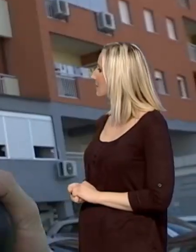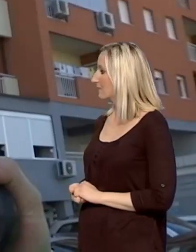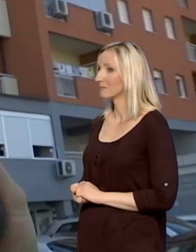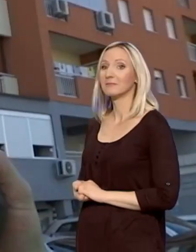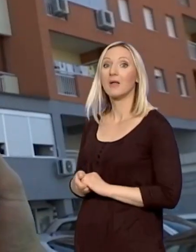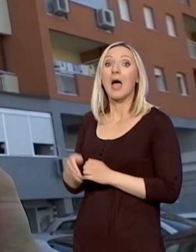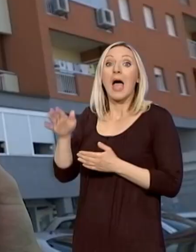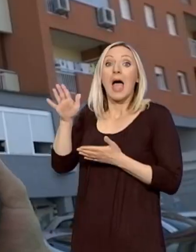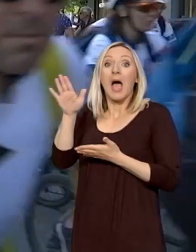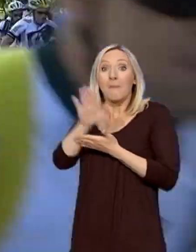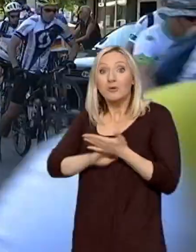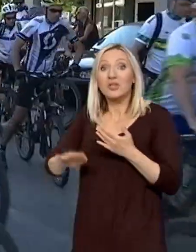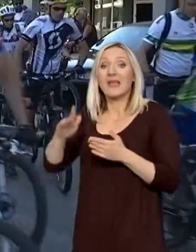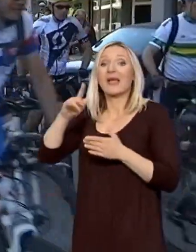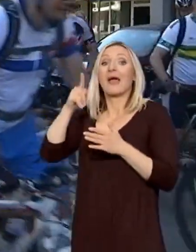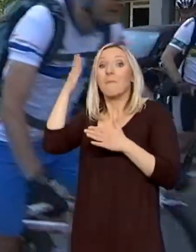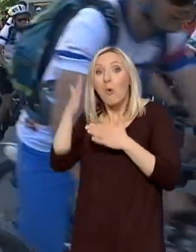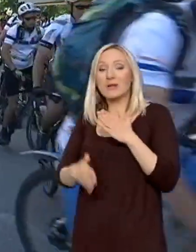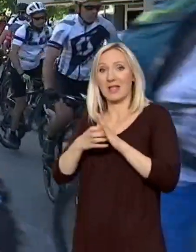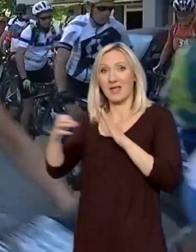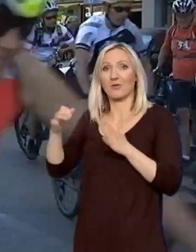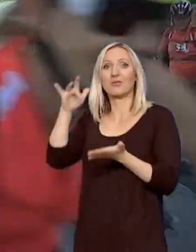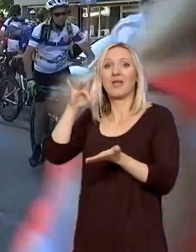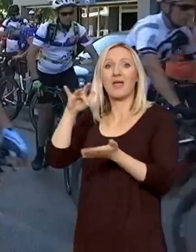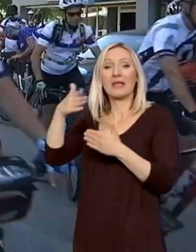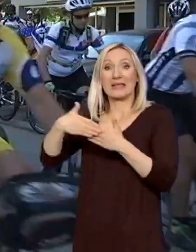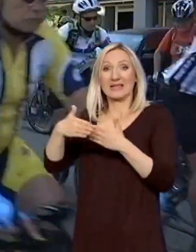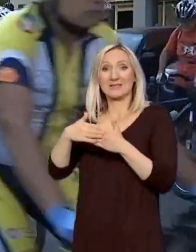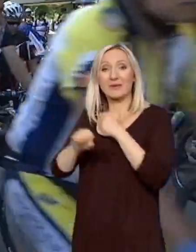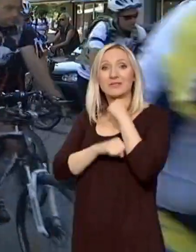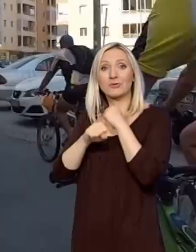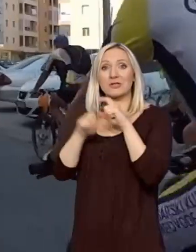Start poslednje i najduže rute bio je ispred studentskog doma u Podgorici.